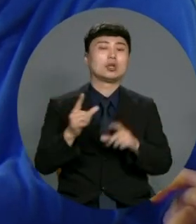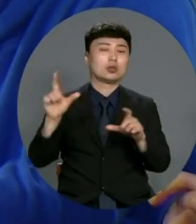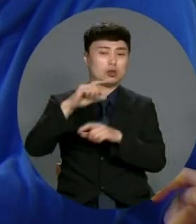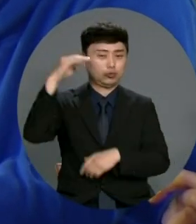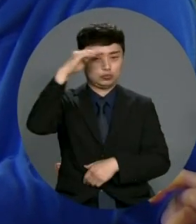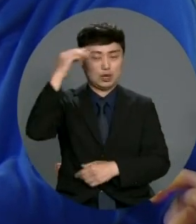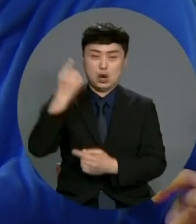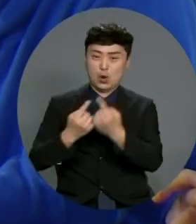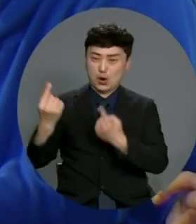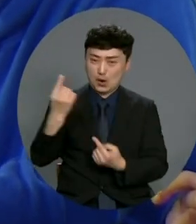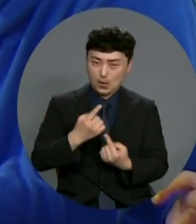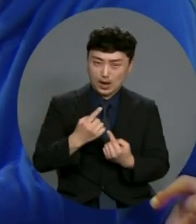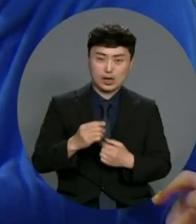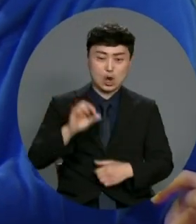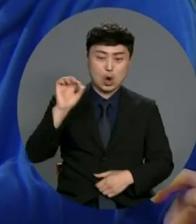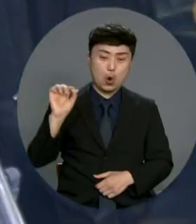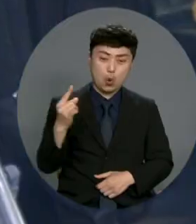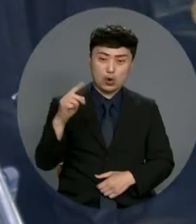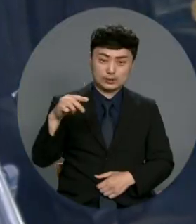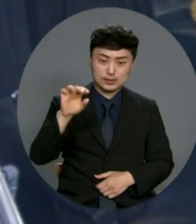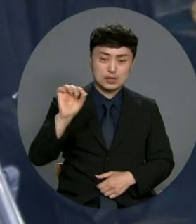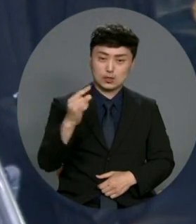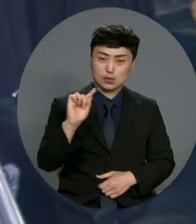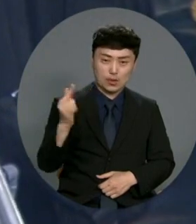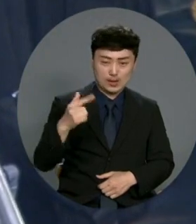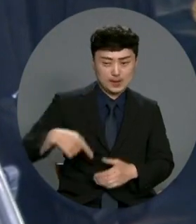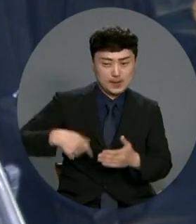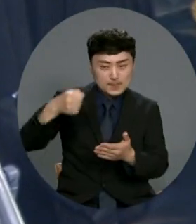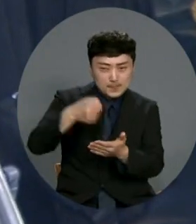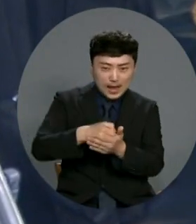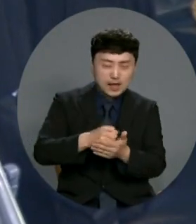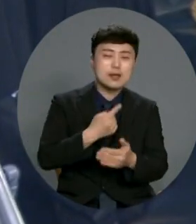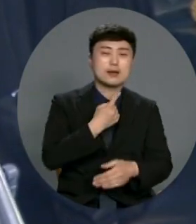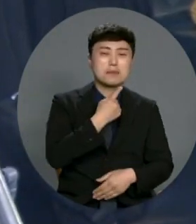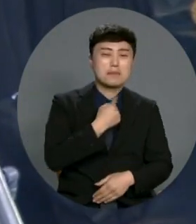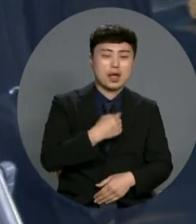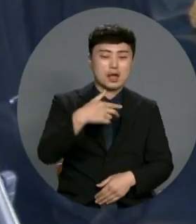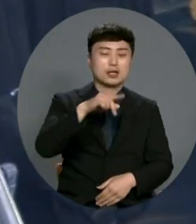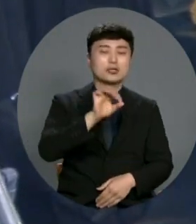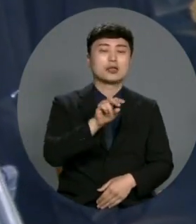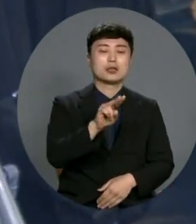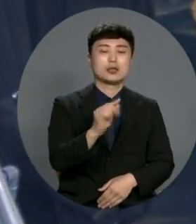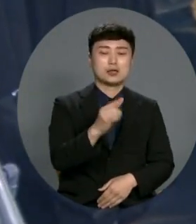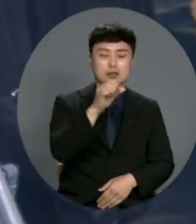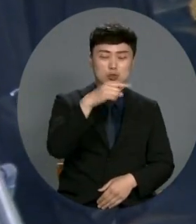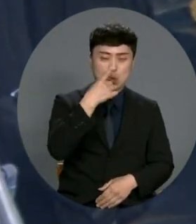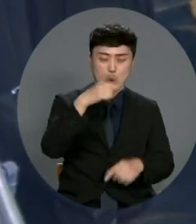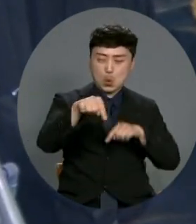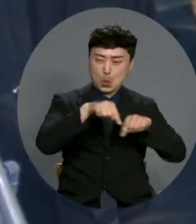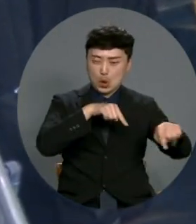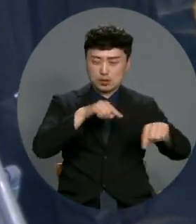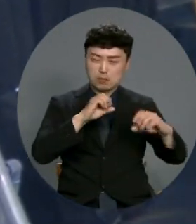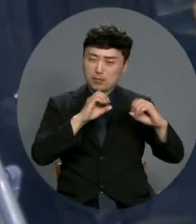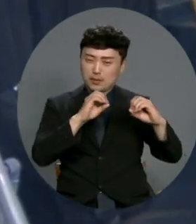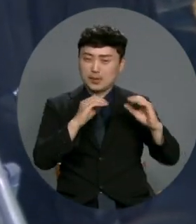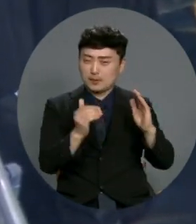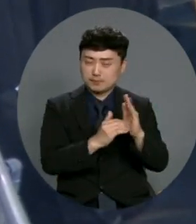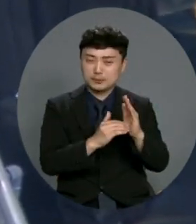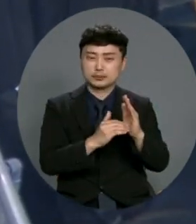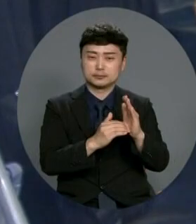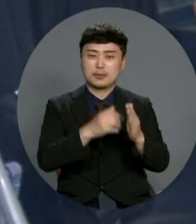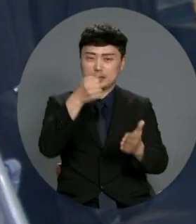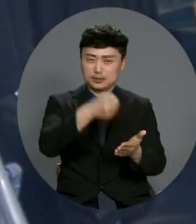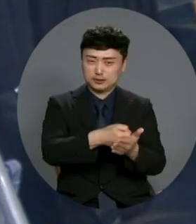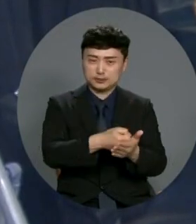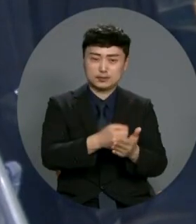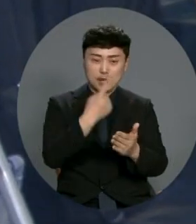삼성의 이번 결정은 오승환 선수의 결심도 크게 작용했고 비슷한 경험을 했던 정현욱 코치의 조언도 영향을 미쳤다고 하는데요. 정